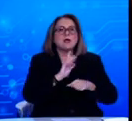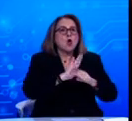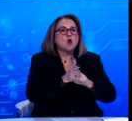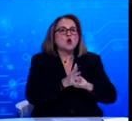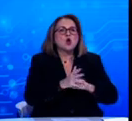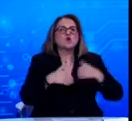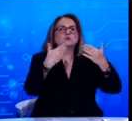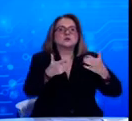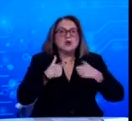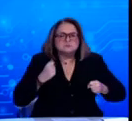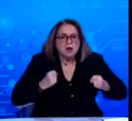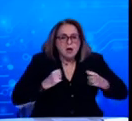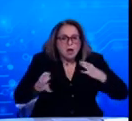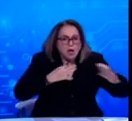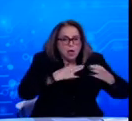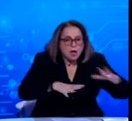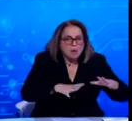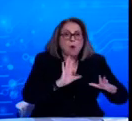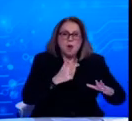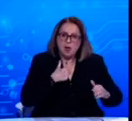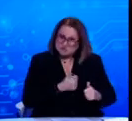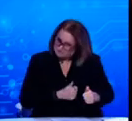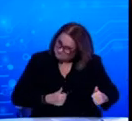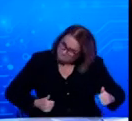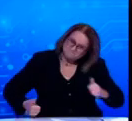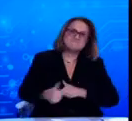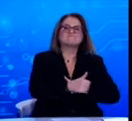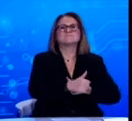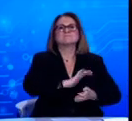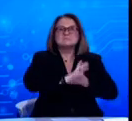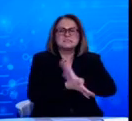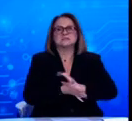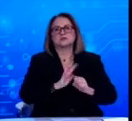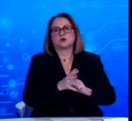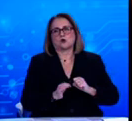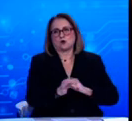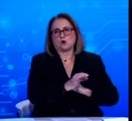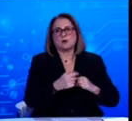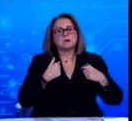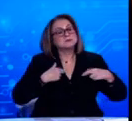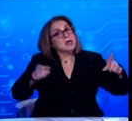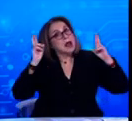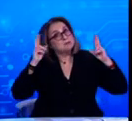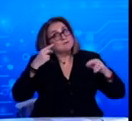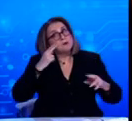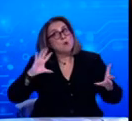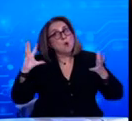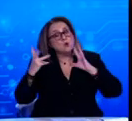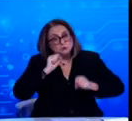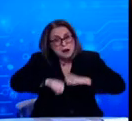χρειάζεται. Άλλωστε, η παγκόσμια κινητοποίηση για το εμβόλιο δίνει ελπίδες ότι όχι πολύ αργά αυτό θα